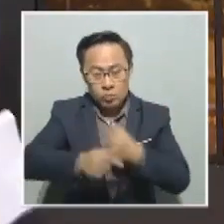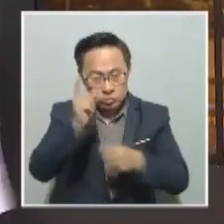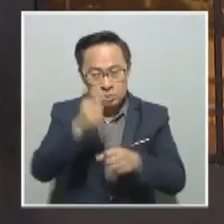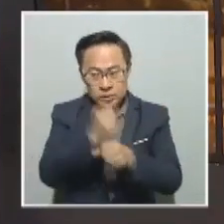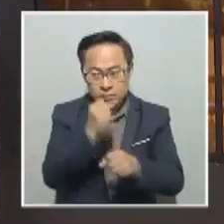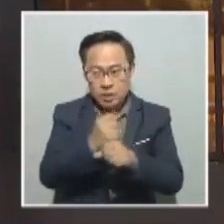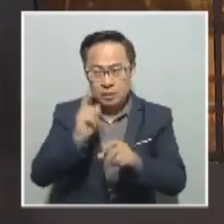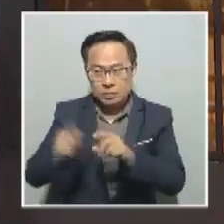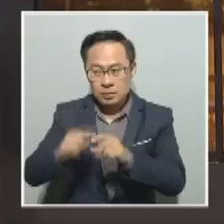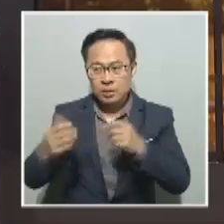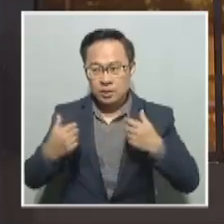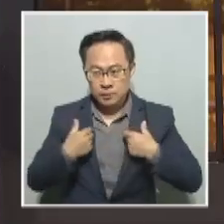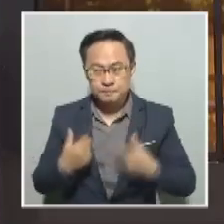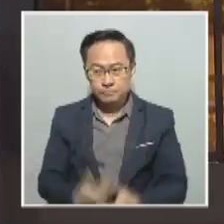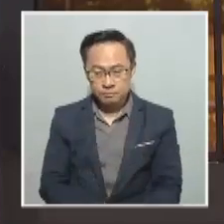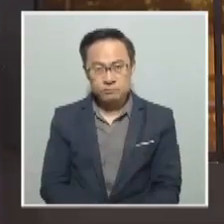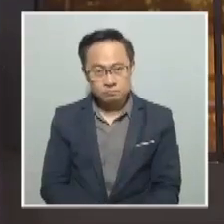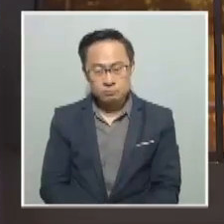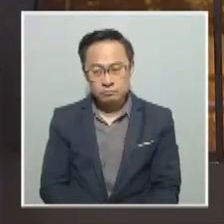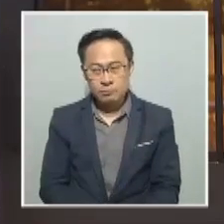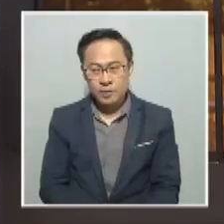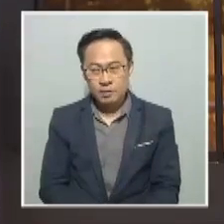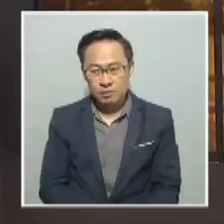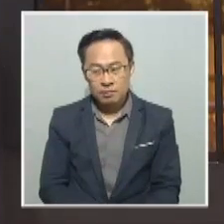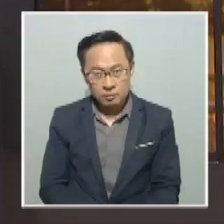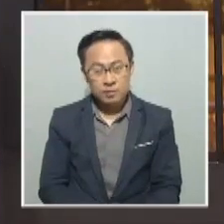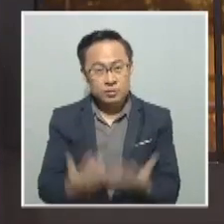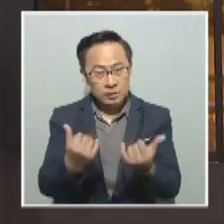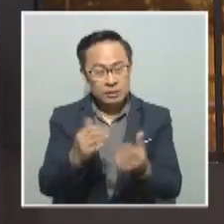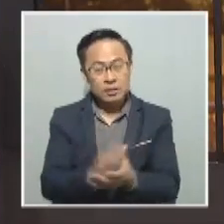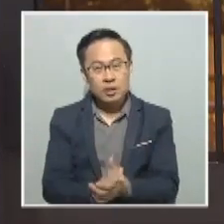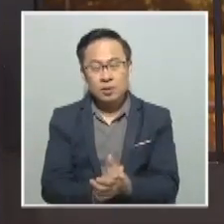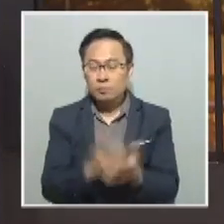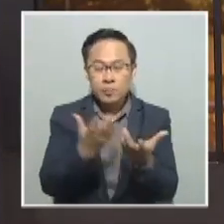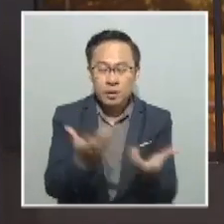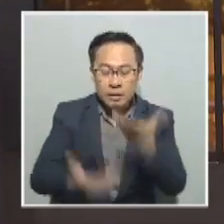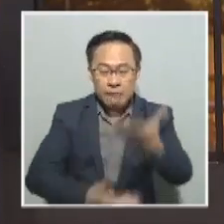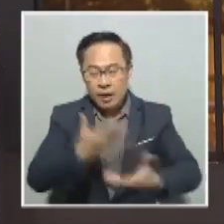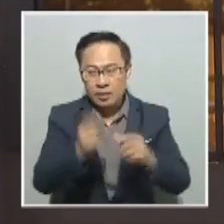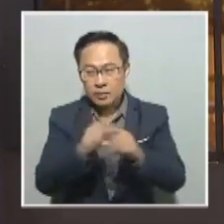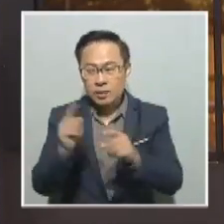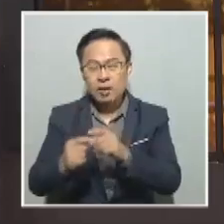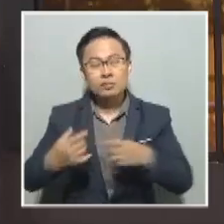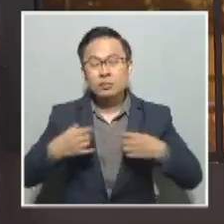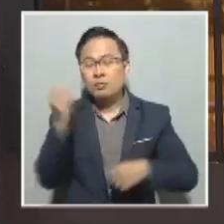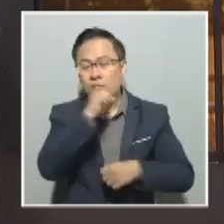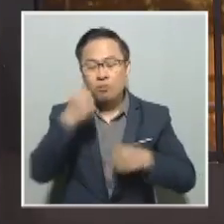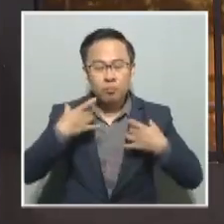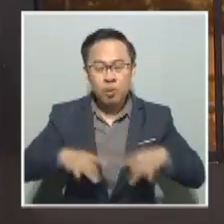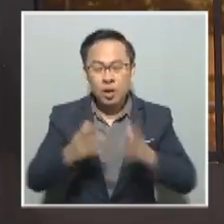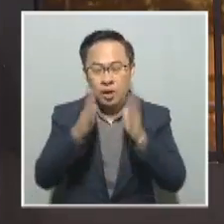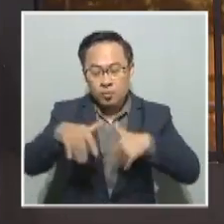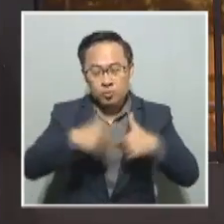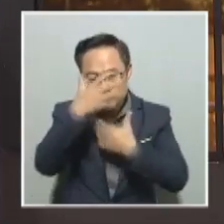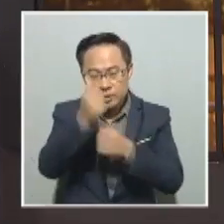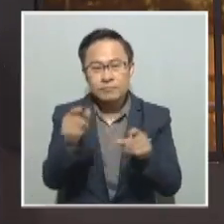ายังฉ่อยเละเทะเลยตอนนี้ จริงเหรอฮะ จริงฮะ นั่นมันละคร ไม่แต่ตอนนี้ชีวิตจริงนางจะขายอะไรนางก็ร้องเป็นฉ่อยใช่ไม่ใช่นางก็ร้อง ครับผม สุดย